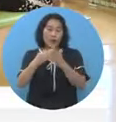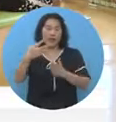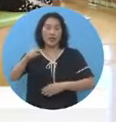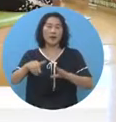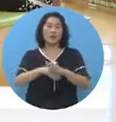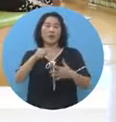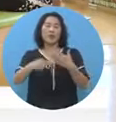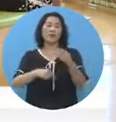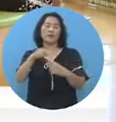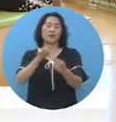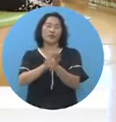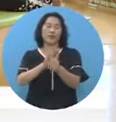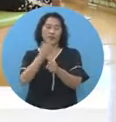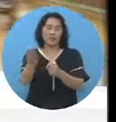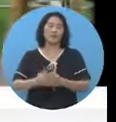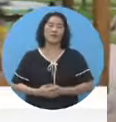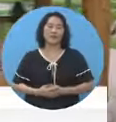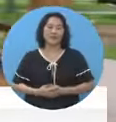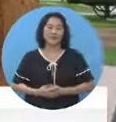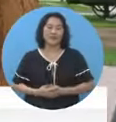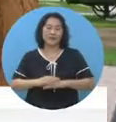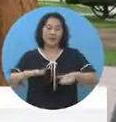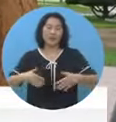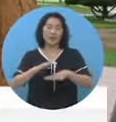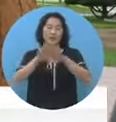전라남도가 도서관 다문화 프로그램 운영을 지원합니다.